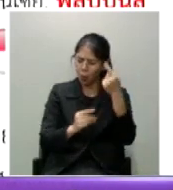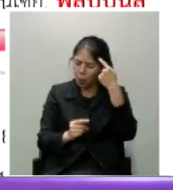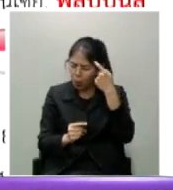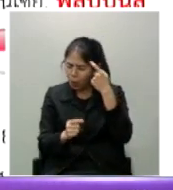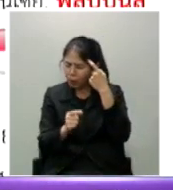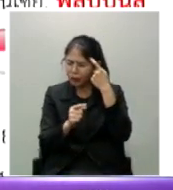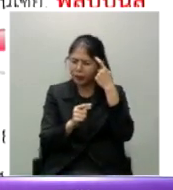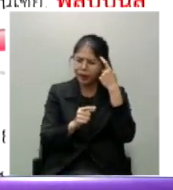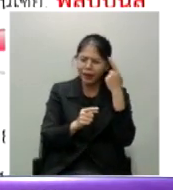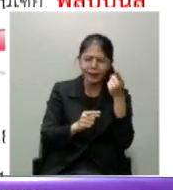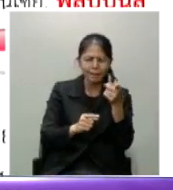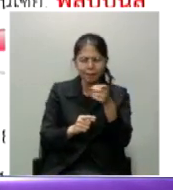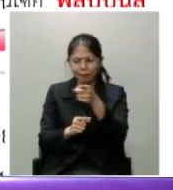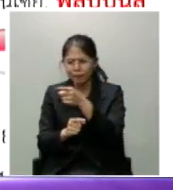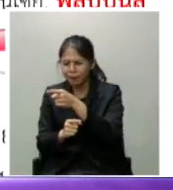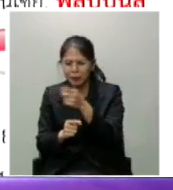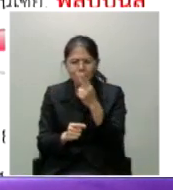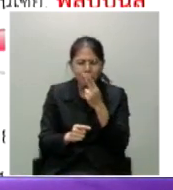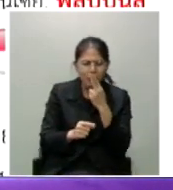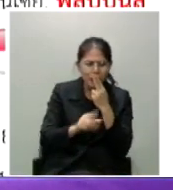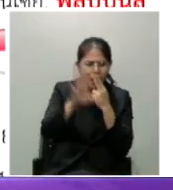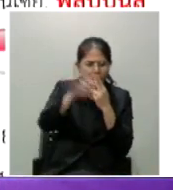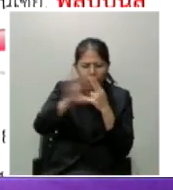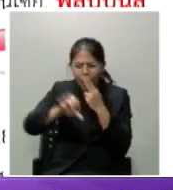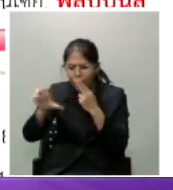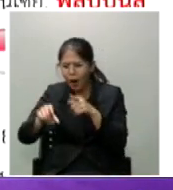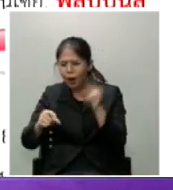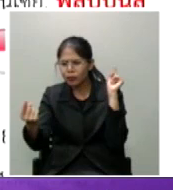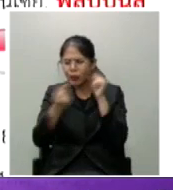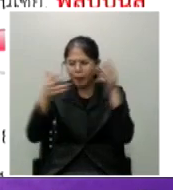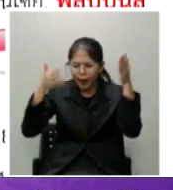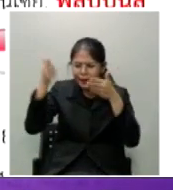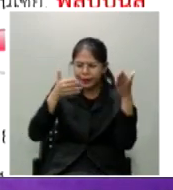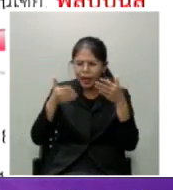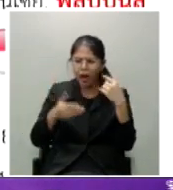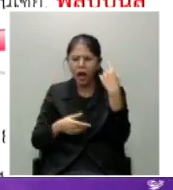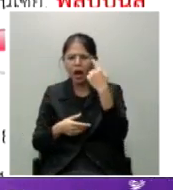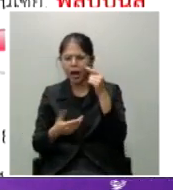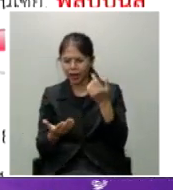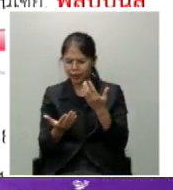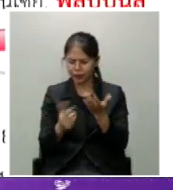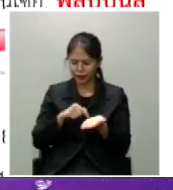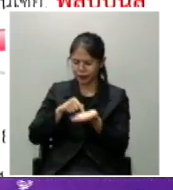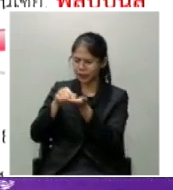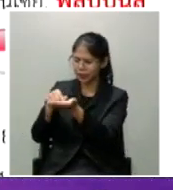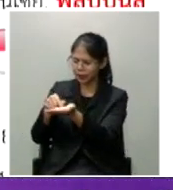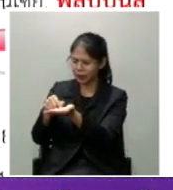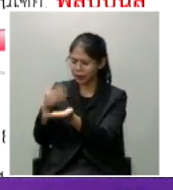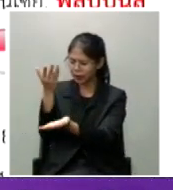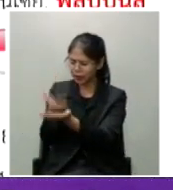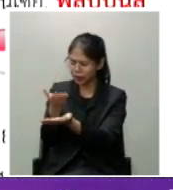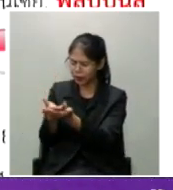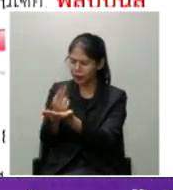าเอ๊บุหรี่ที่นำเข้ากันมามากมายจากมาเลเซียแล้วไปสำแดงราคาต้นทุนเอาไว้ว่า